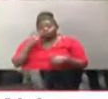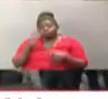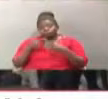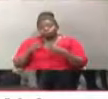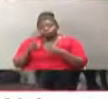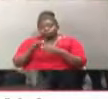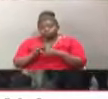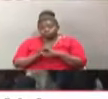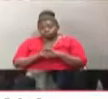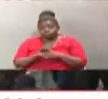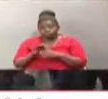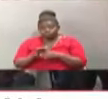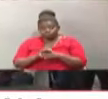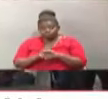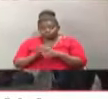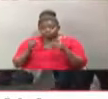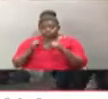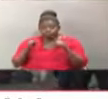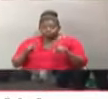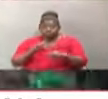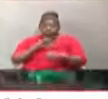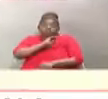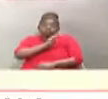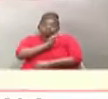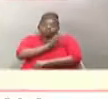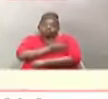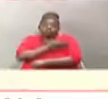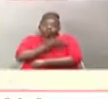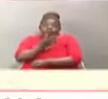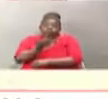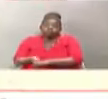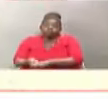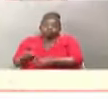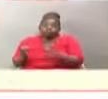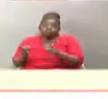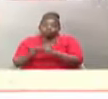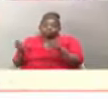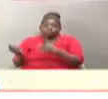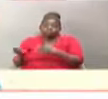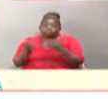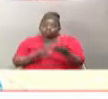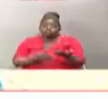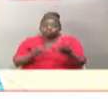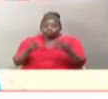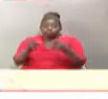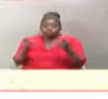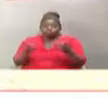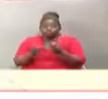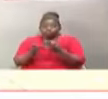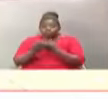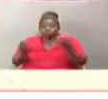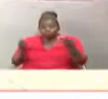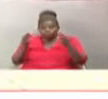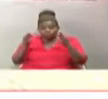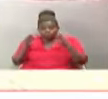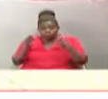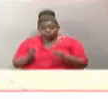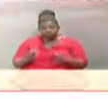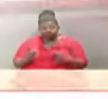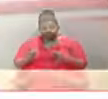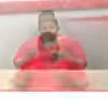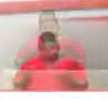yatandika mpola mpola naye n'ateekamu amaanyi. Tuwonyaako n'atuleetera wano omudaala gulimu buli kintu gulimu